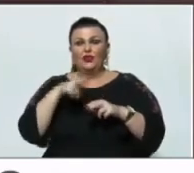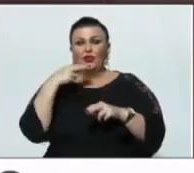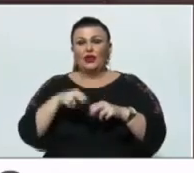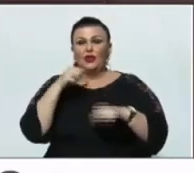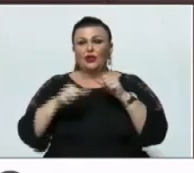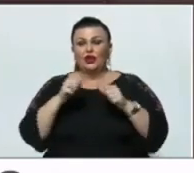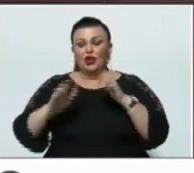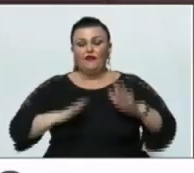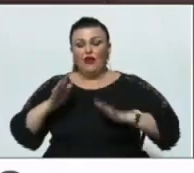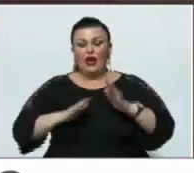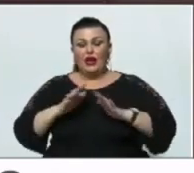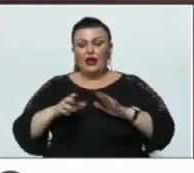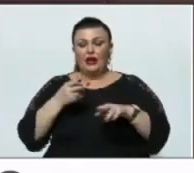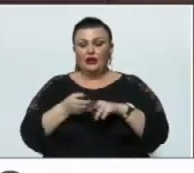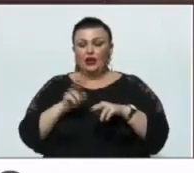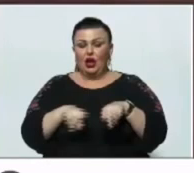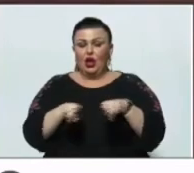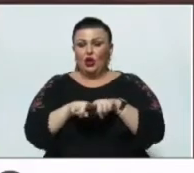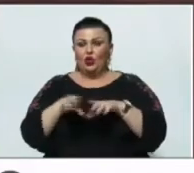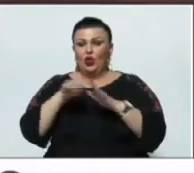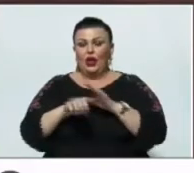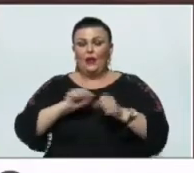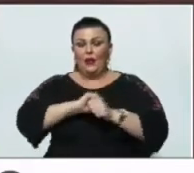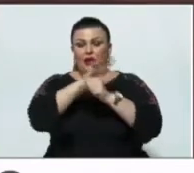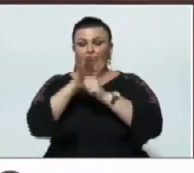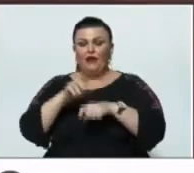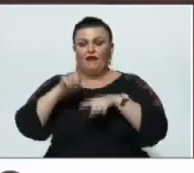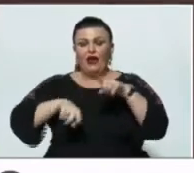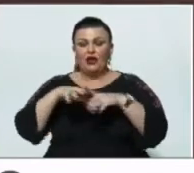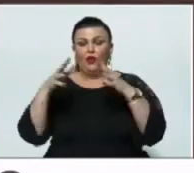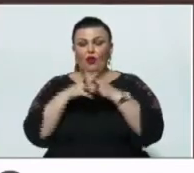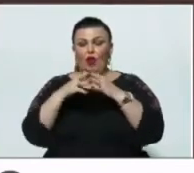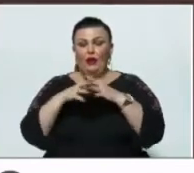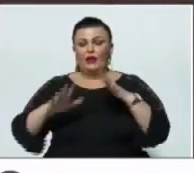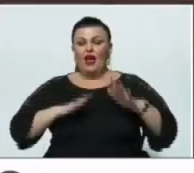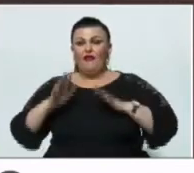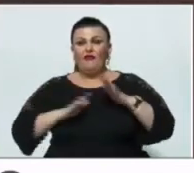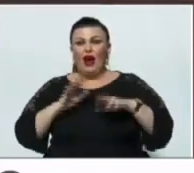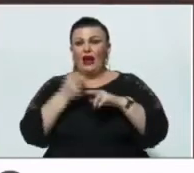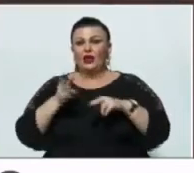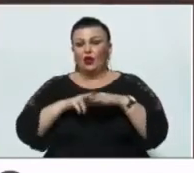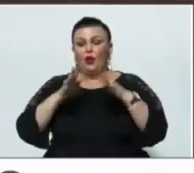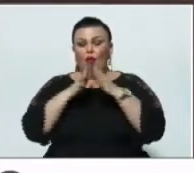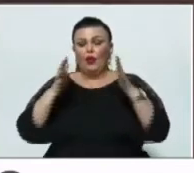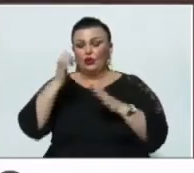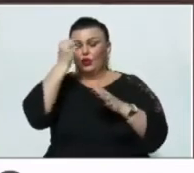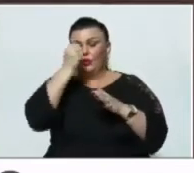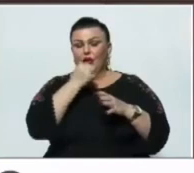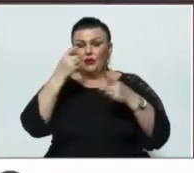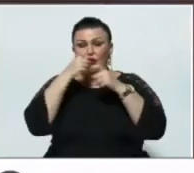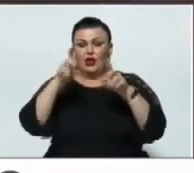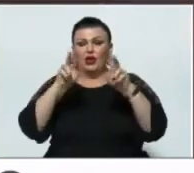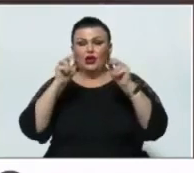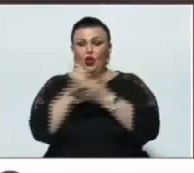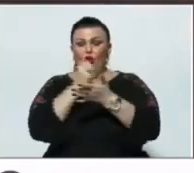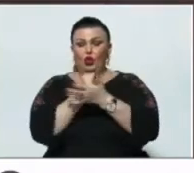ildəki fəaliyyətinə görə həm pandemiya ilə mübarizədə, eyni zamanda vətən müharibəsindəki fəaliyyətinizə görə bir daha təşəkkürümü bildirim, sizə uğurlar